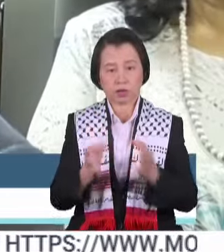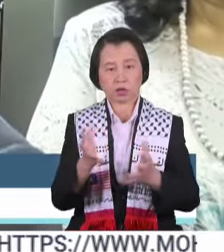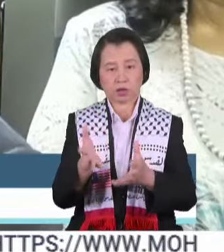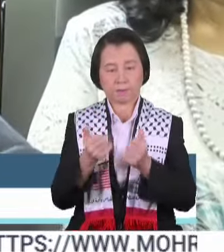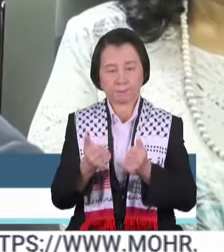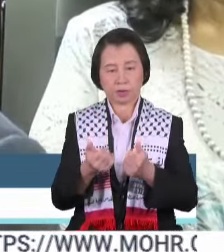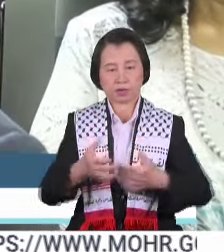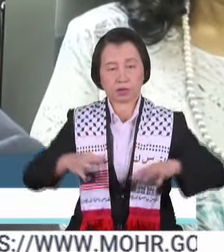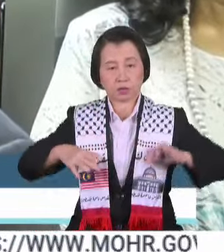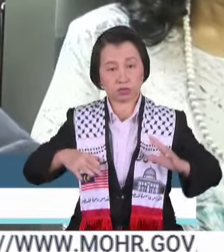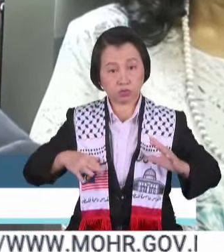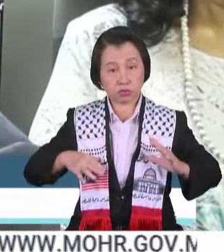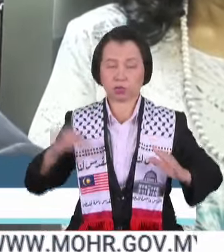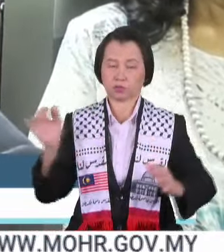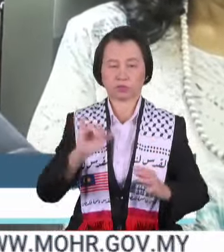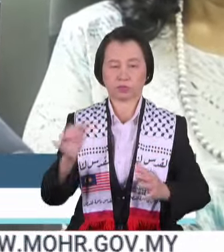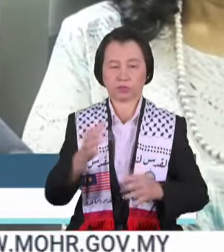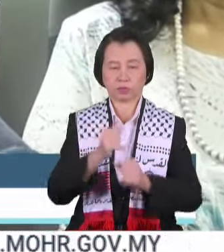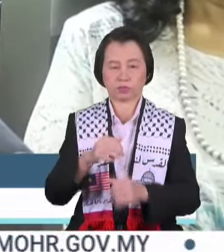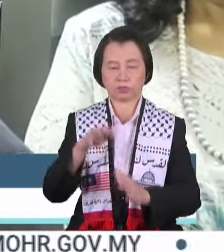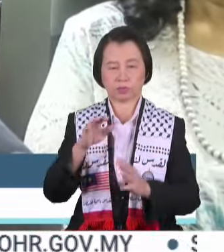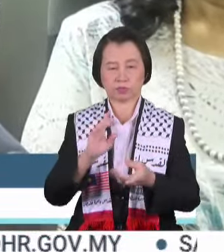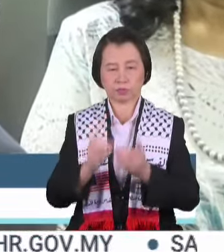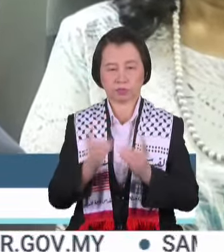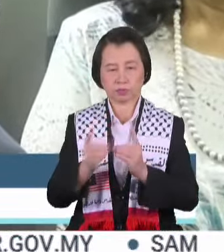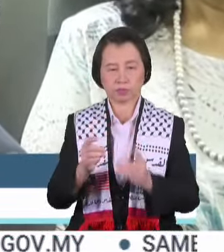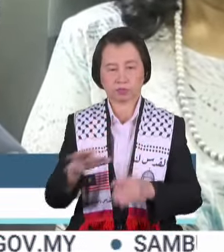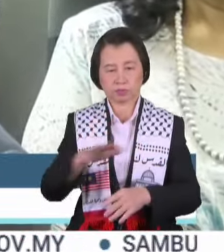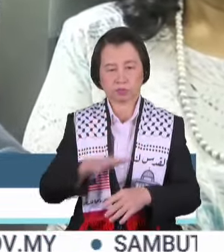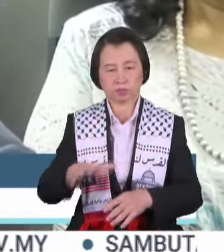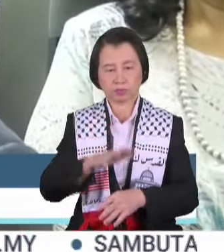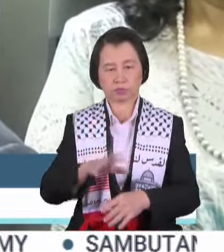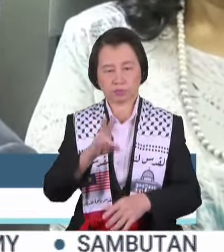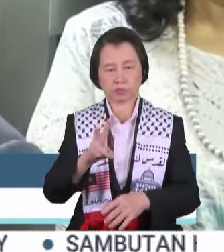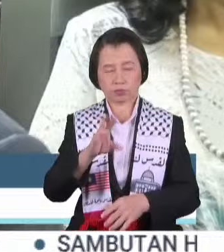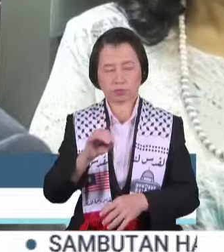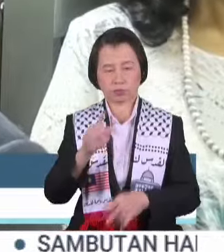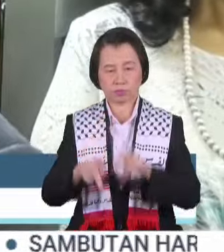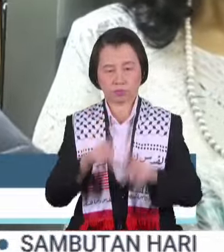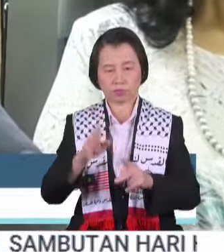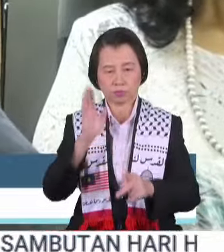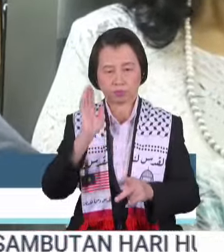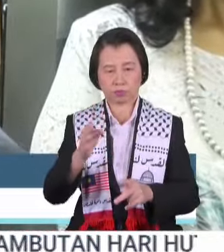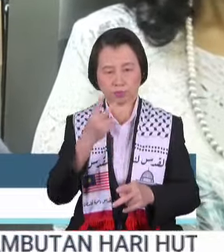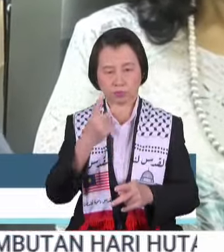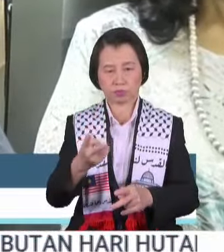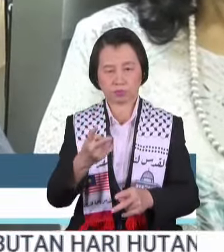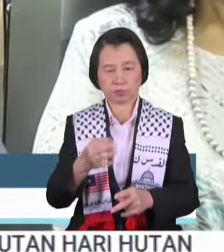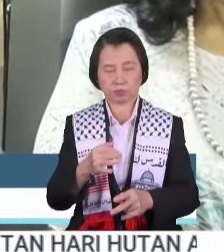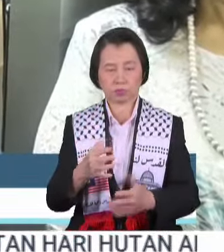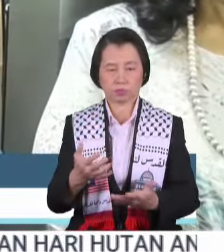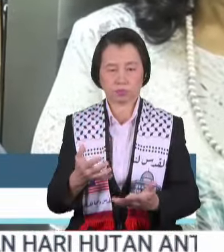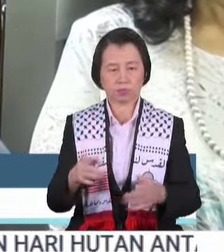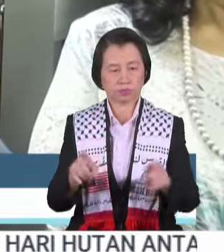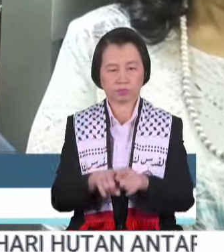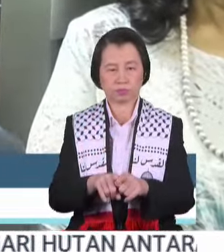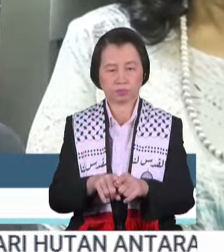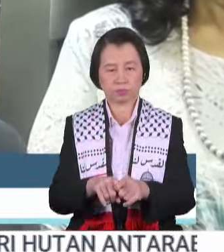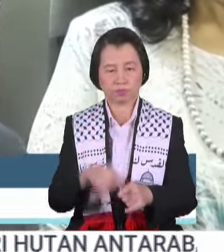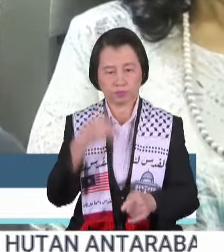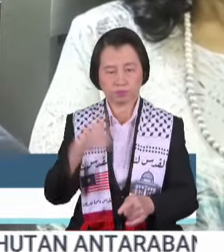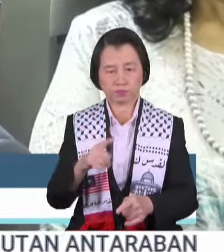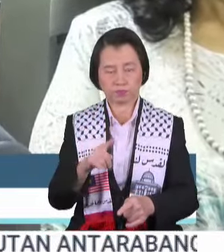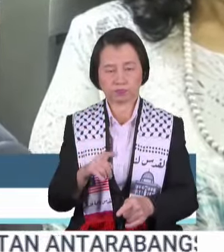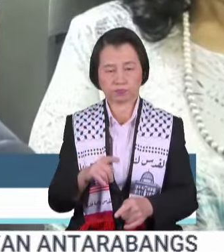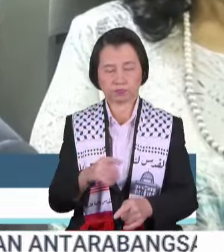cuti pun guna, tiada, I think only 70% or 80% that on less paper, cashless dan sebagainya.